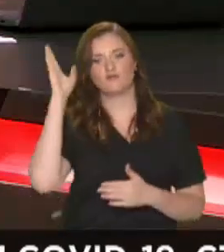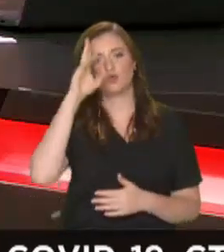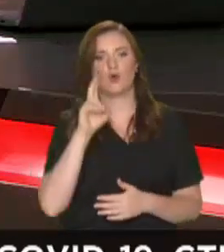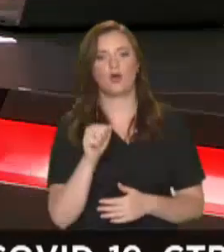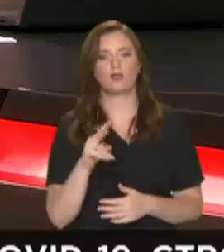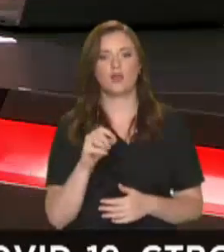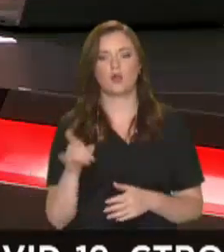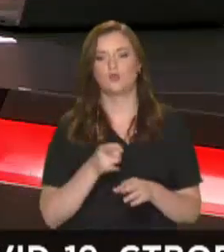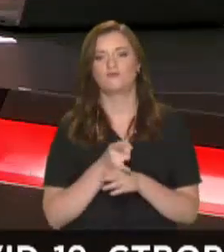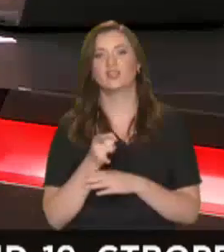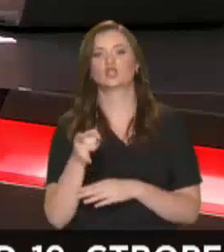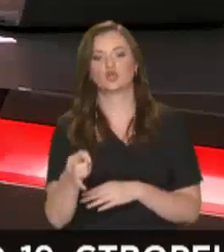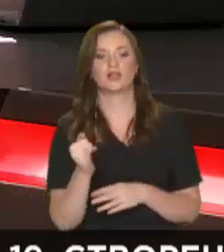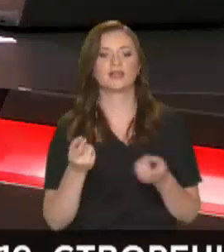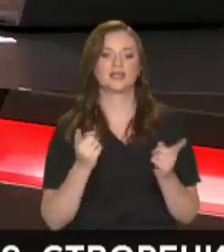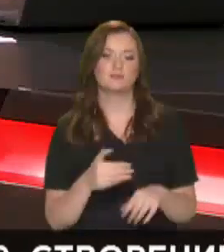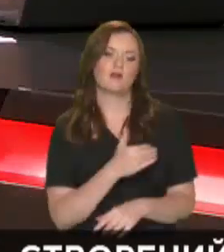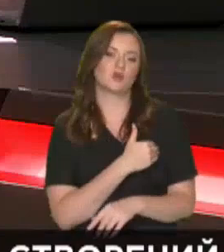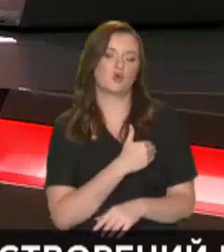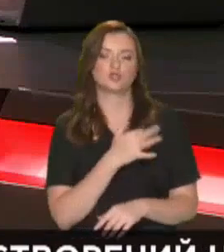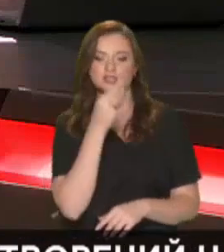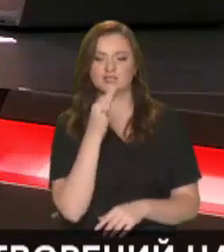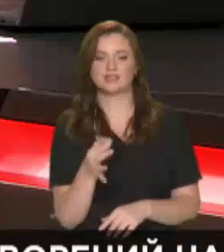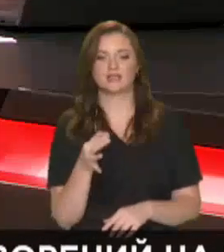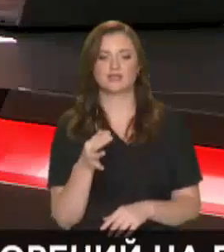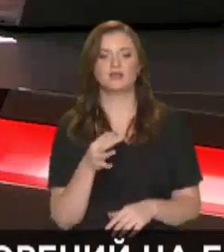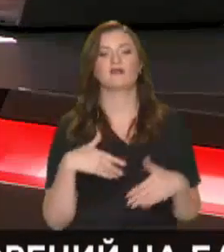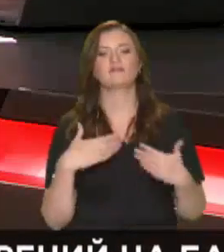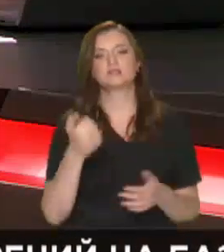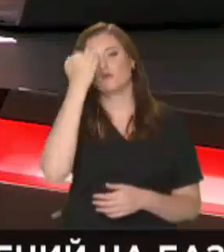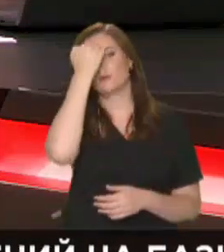від'їжджала, і насправді от хочеться сказати, висловити подяку за таку оперативну.